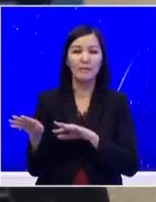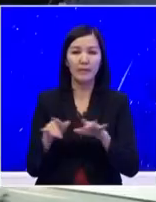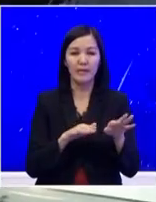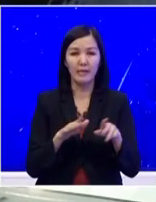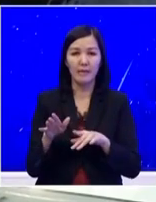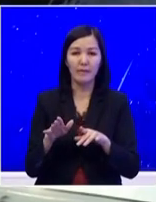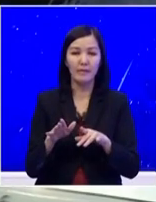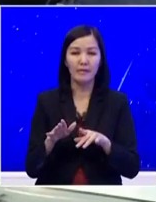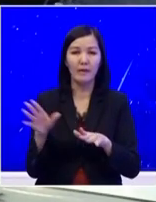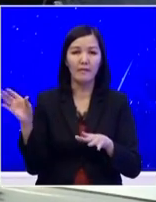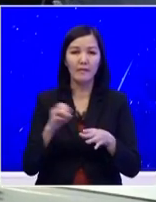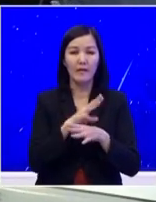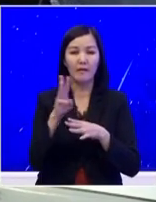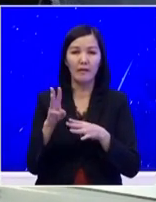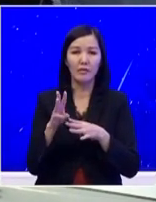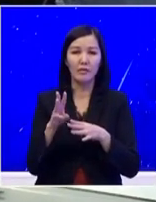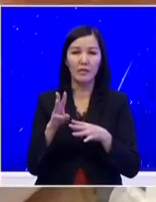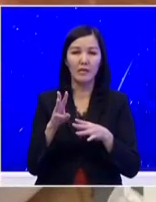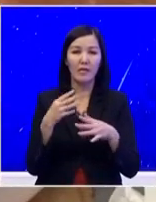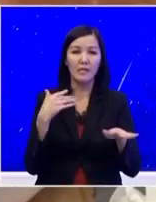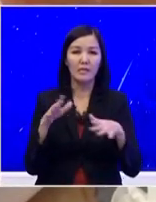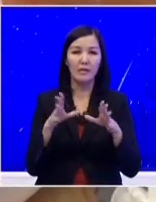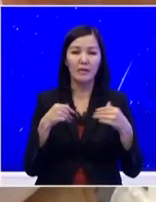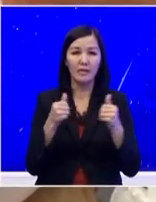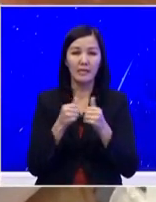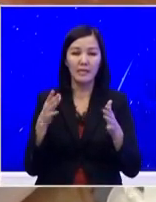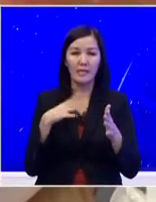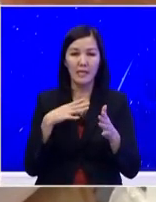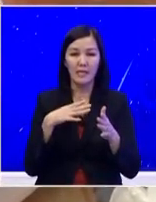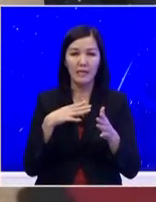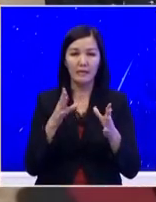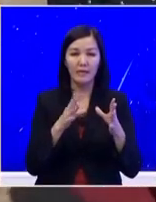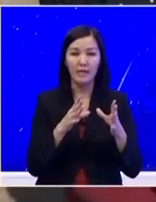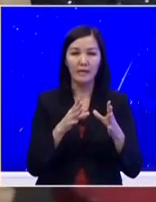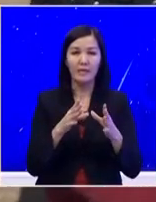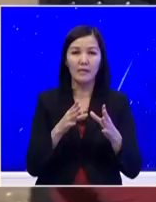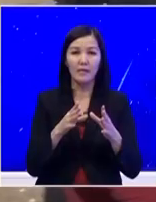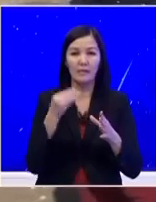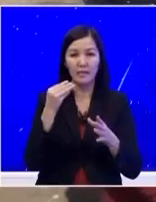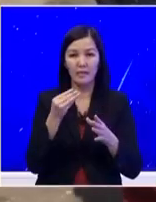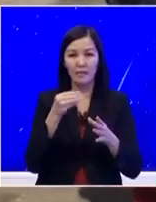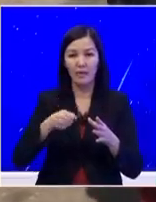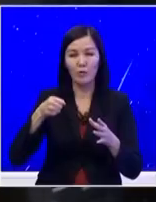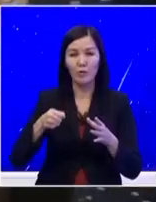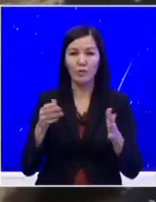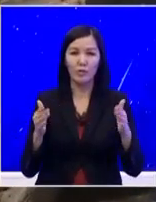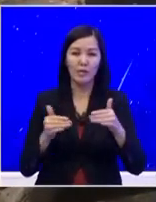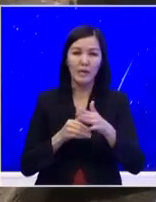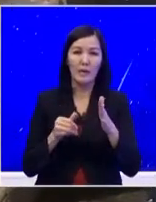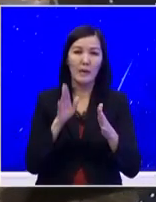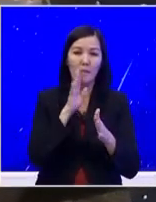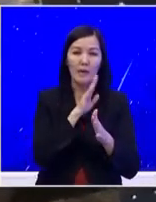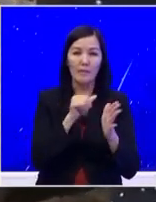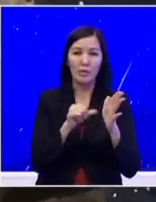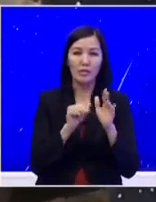Помощью охвачены все социально незащищенные слои населения. Среди получателей продовольственной корзины и средств гигиены – мать шестерых детей